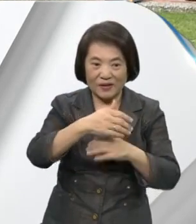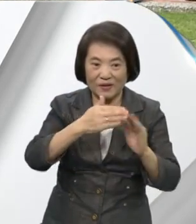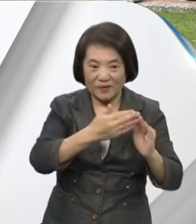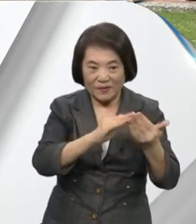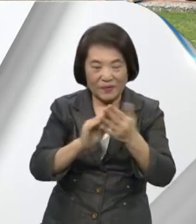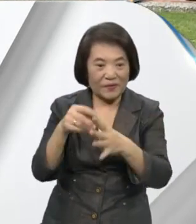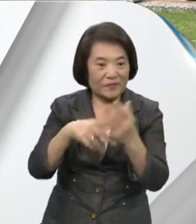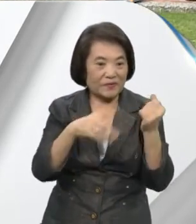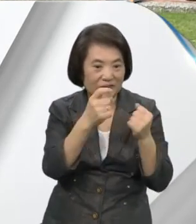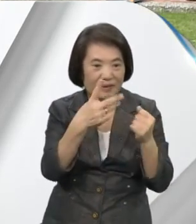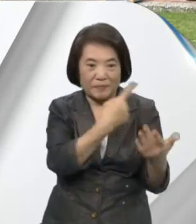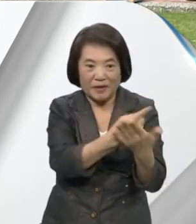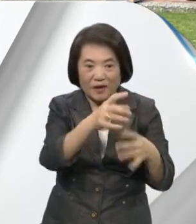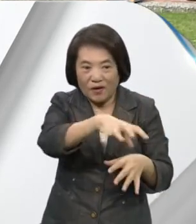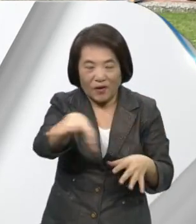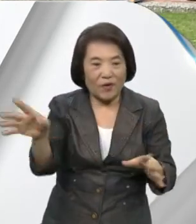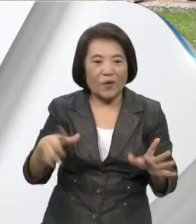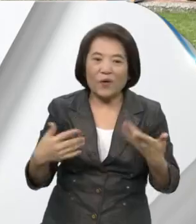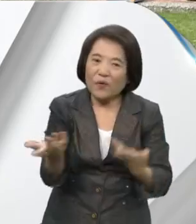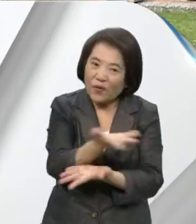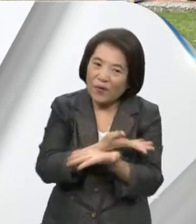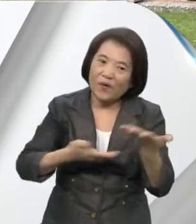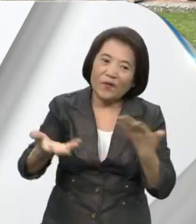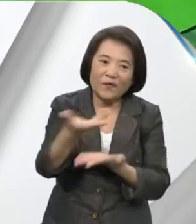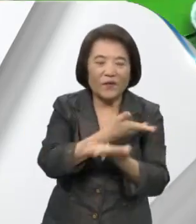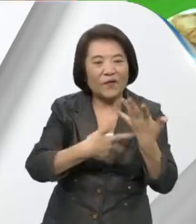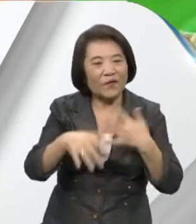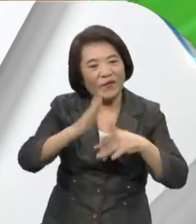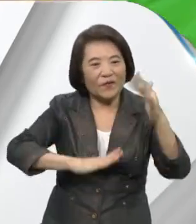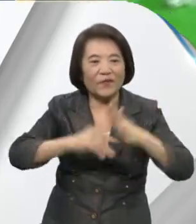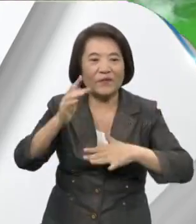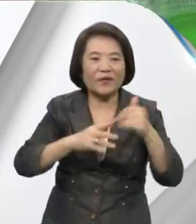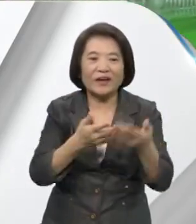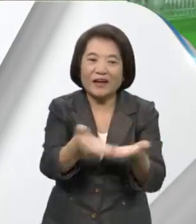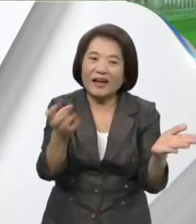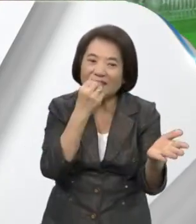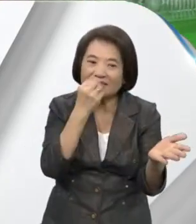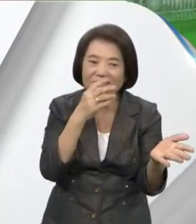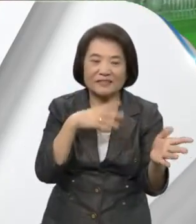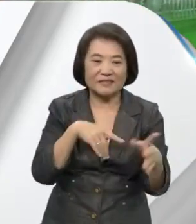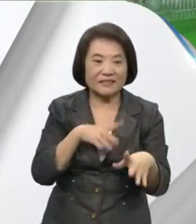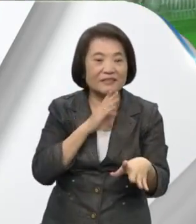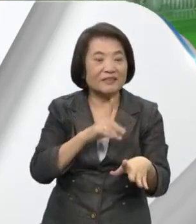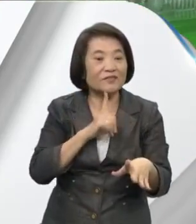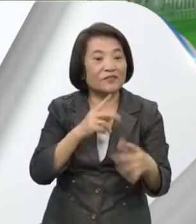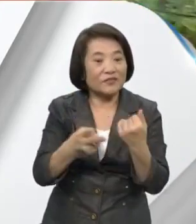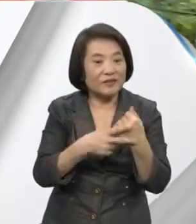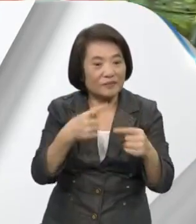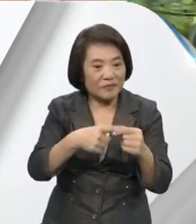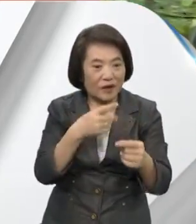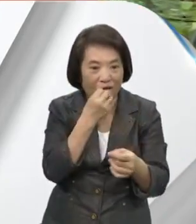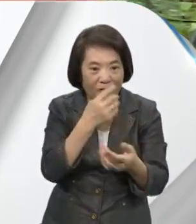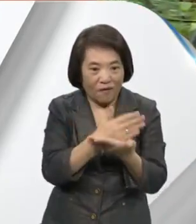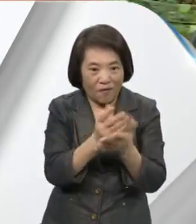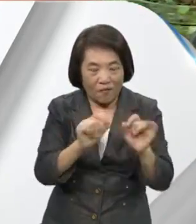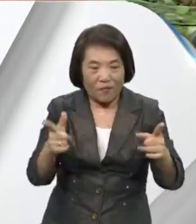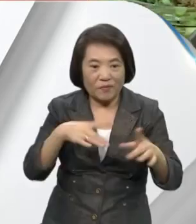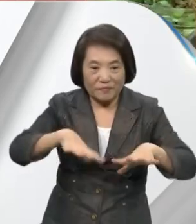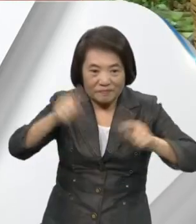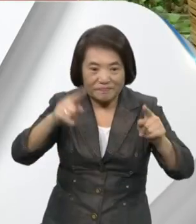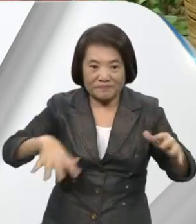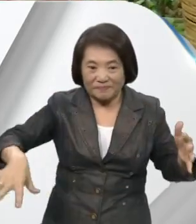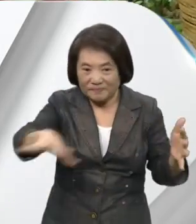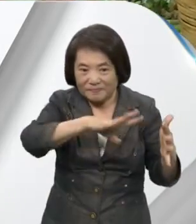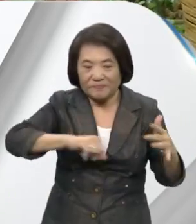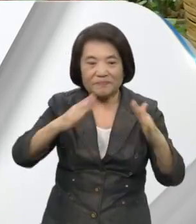咧拢个准备，大家交流。 为了推广富里米多样嘅食法，富里乡农会替办有些全